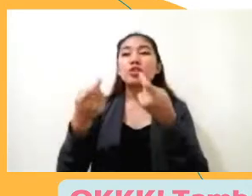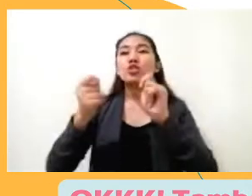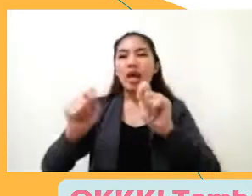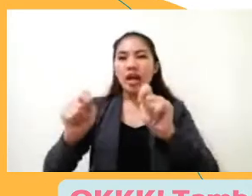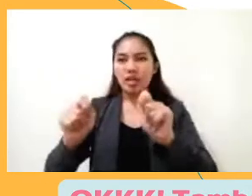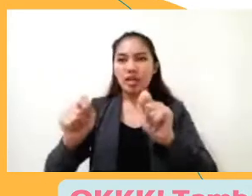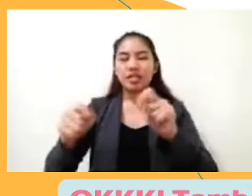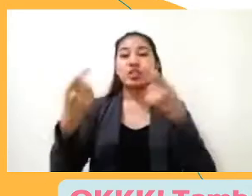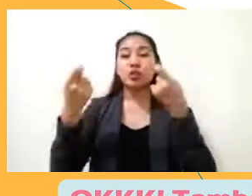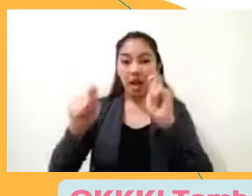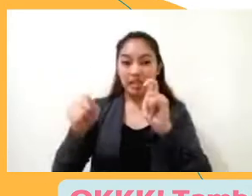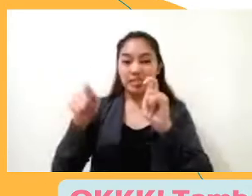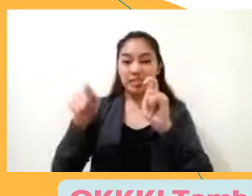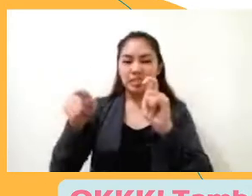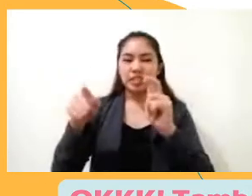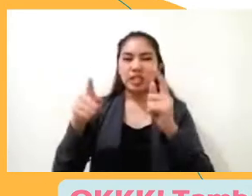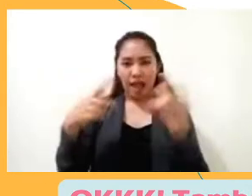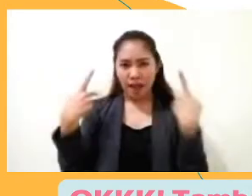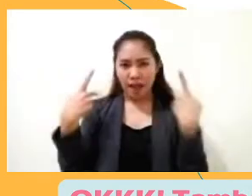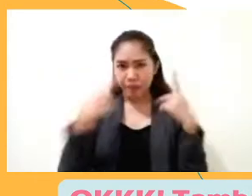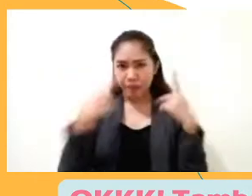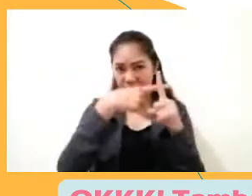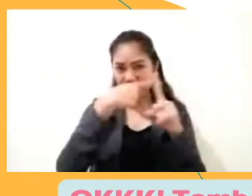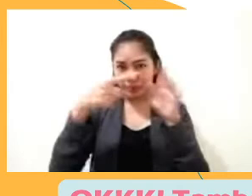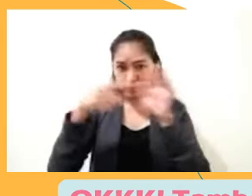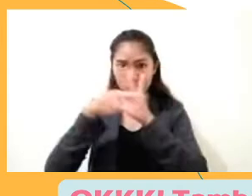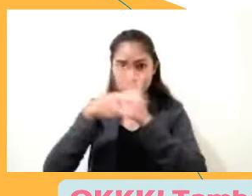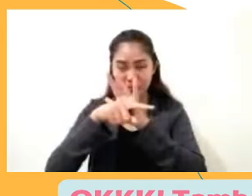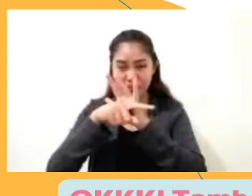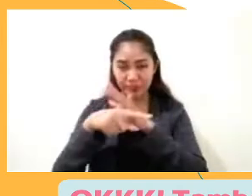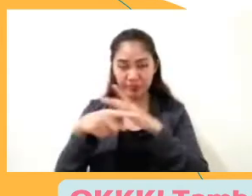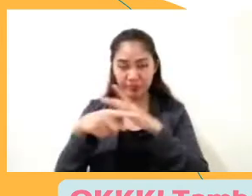Meron po bang maaring sumagot sa atin?